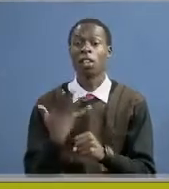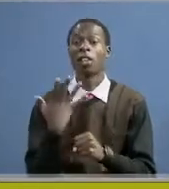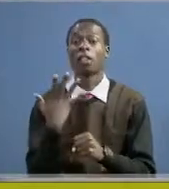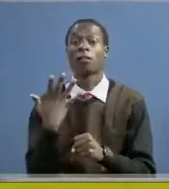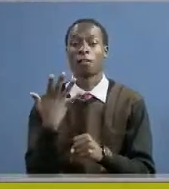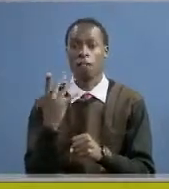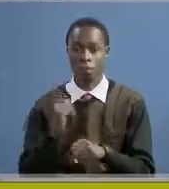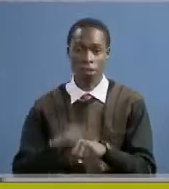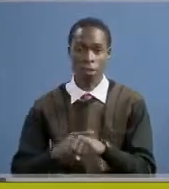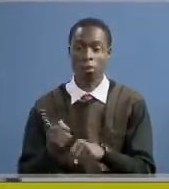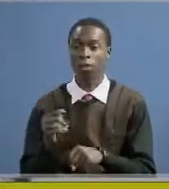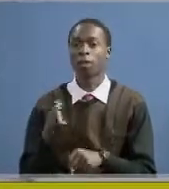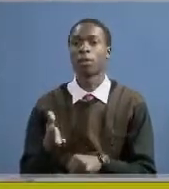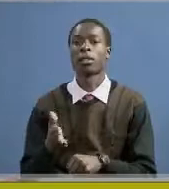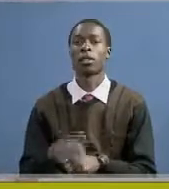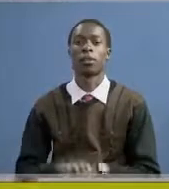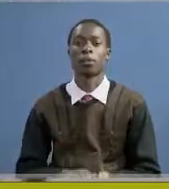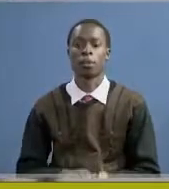sita.